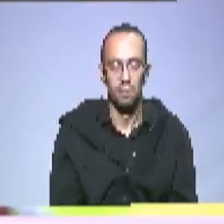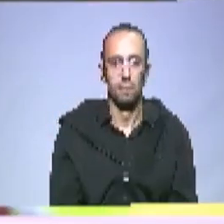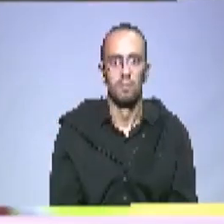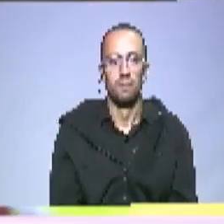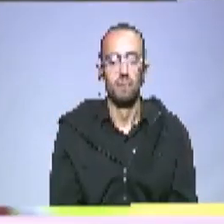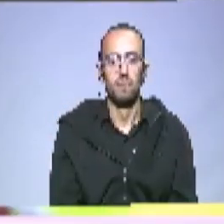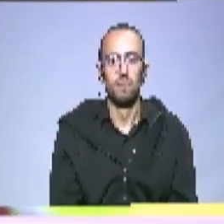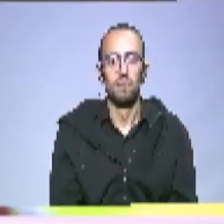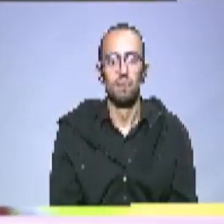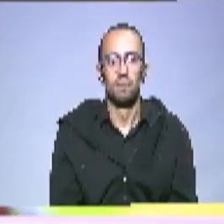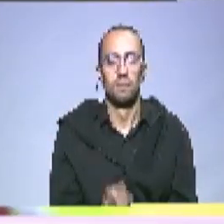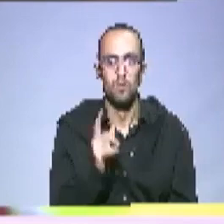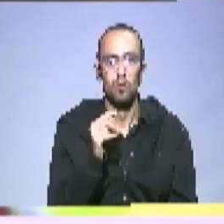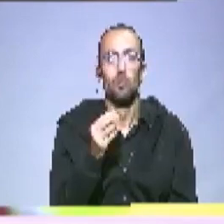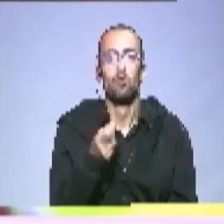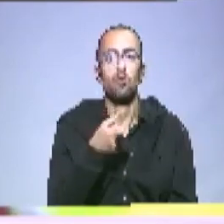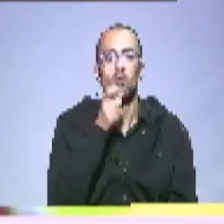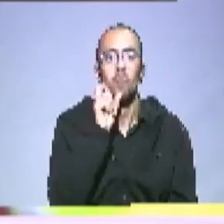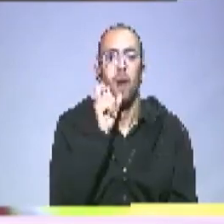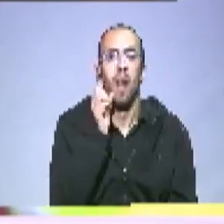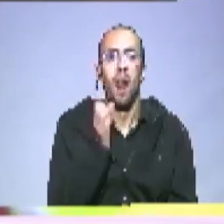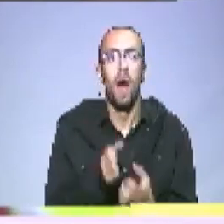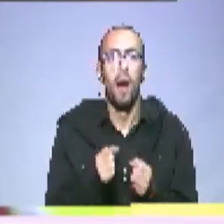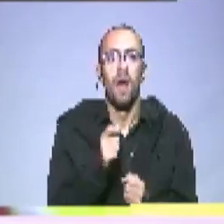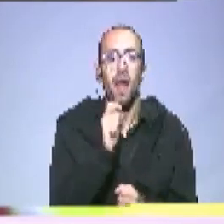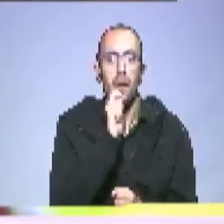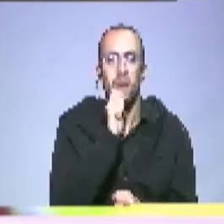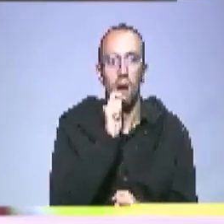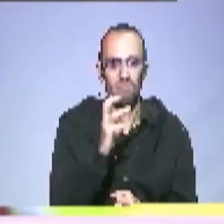حلوه قوي بشوربه اللحمه الضاني.